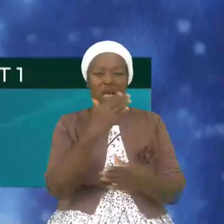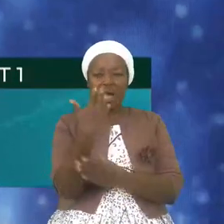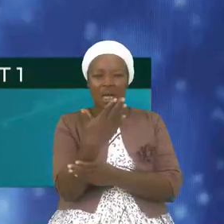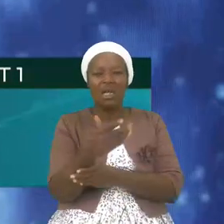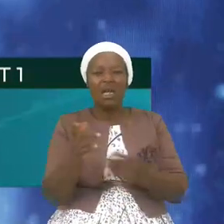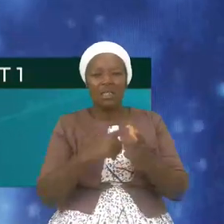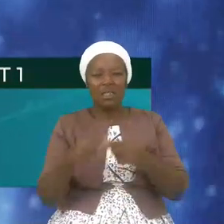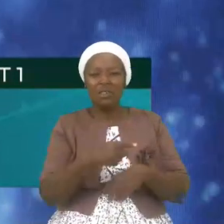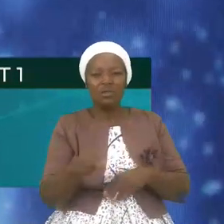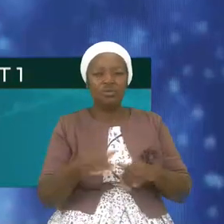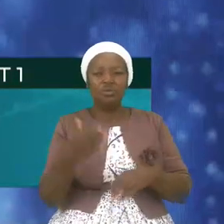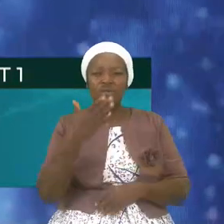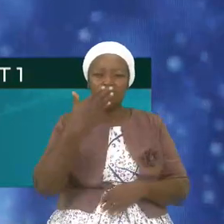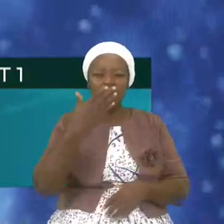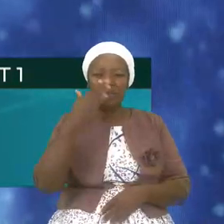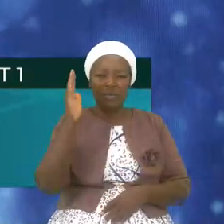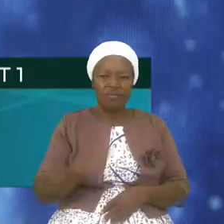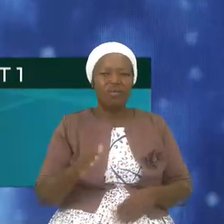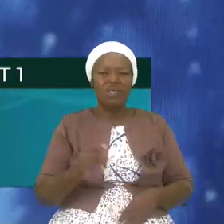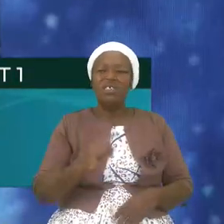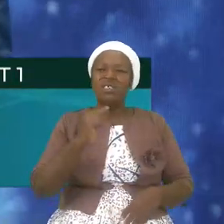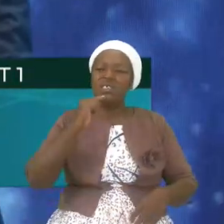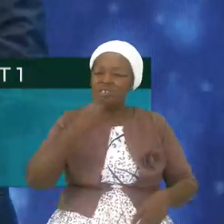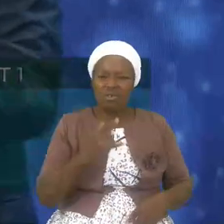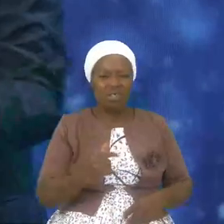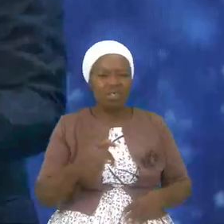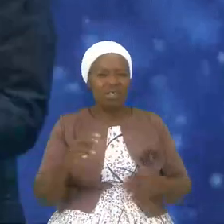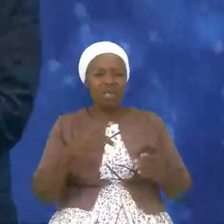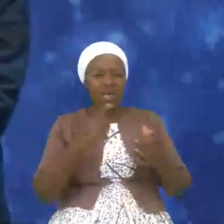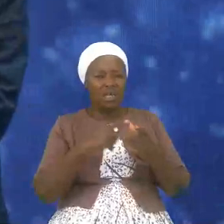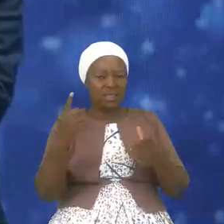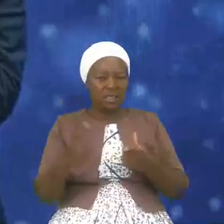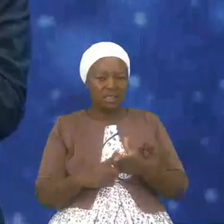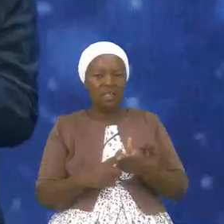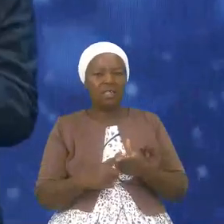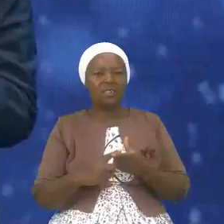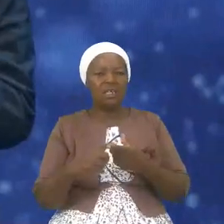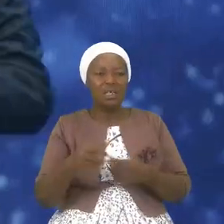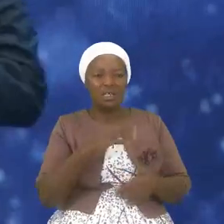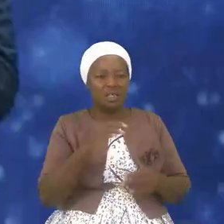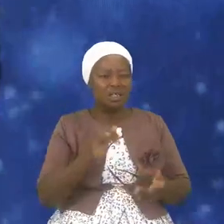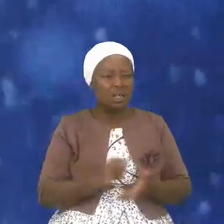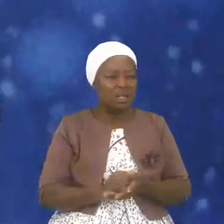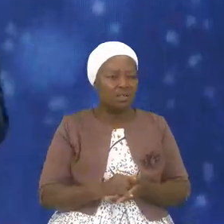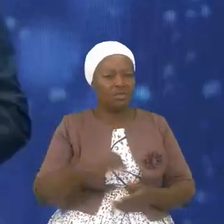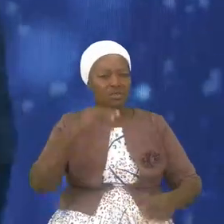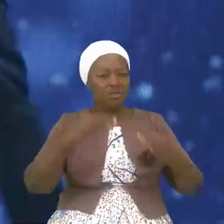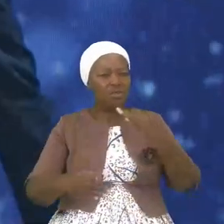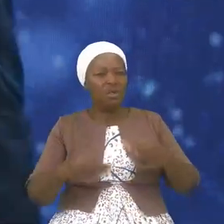mains sont habiles à faire le mal. Le prince a des exigences, le juge réclame un salaire, le